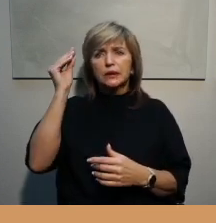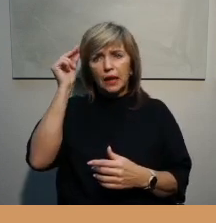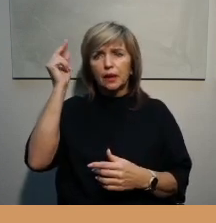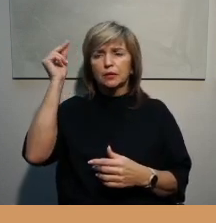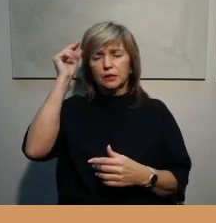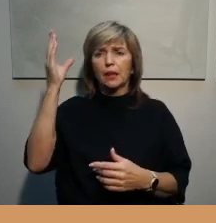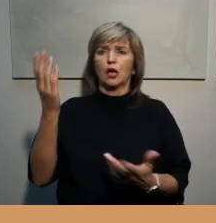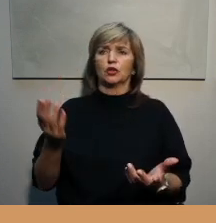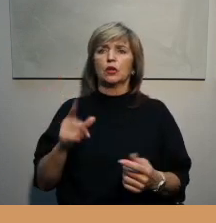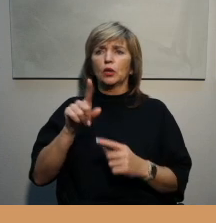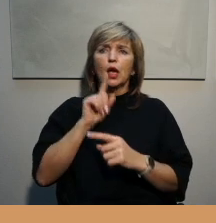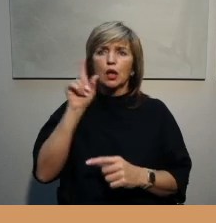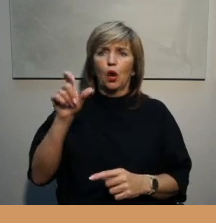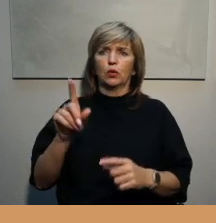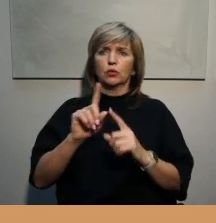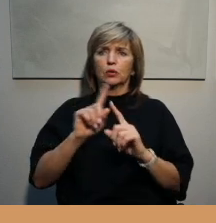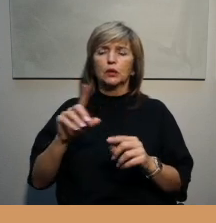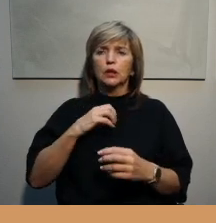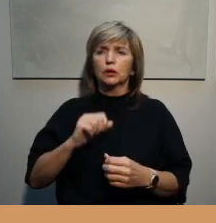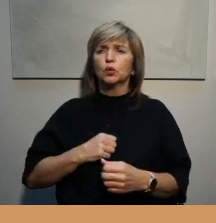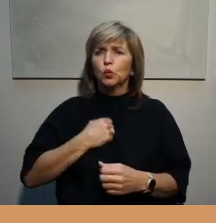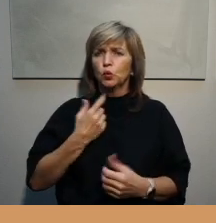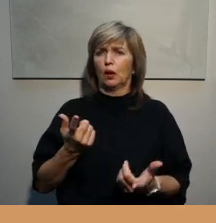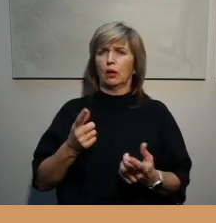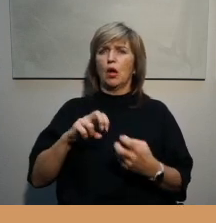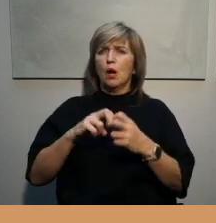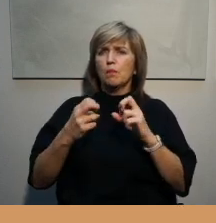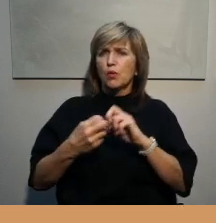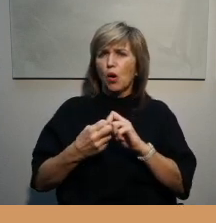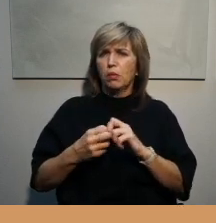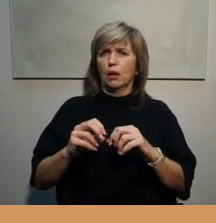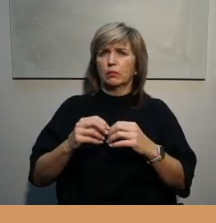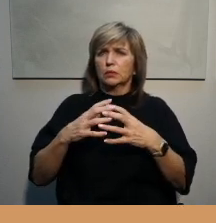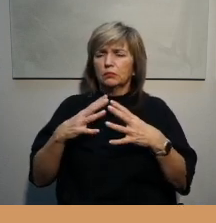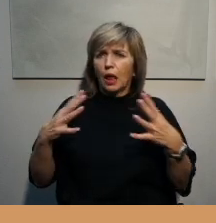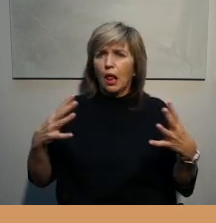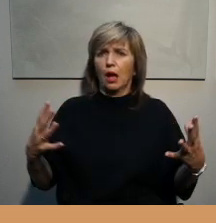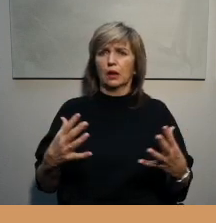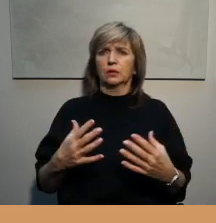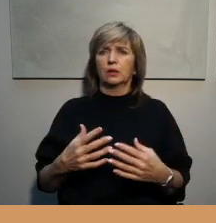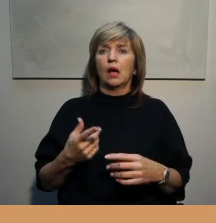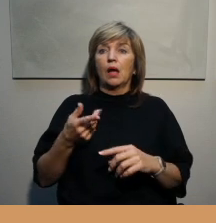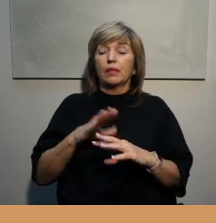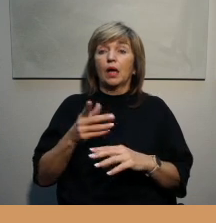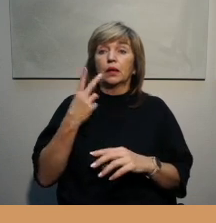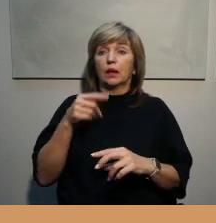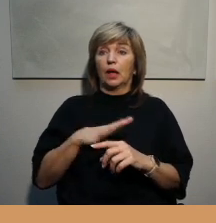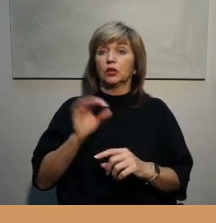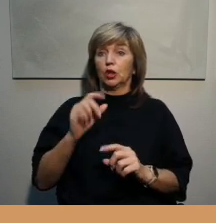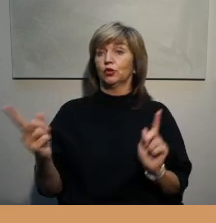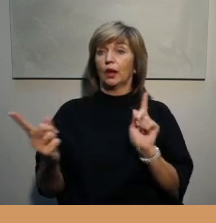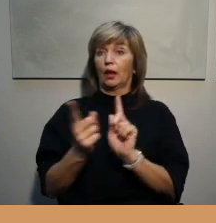zināšanas, un tie jaunieši paliek arvien sarežģītāk un problēmas kompleksākas. Bet tad, kad es tiekos